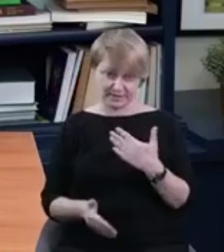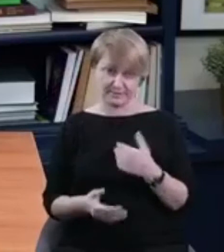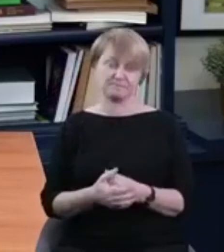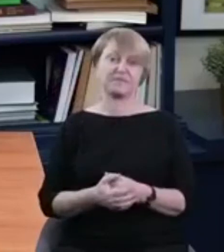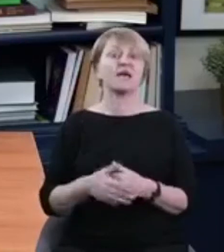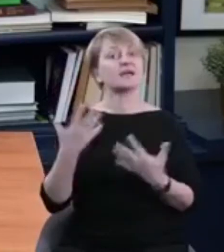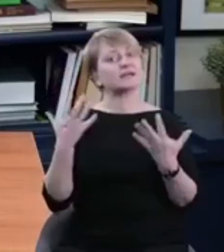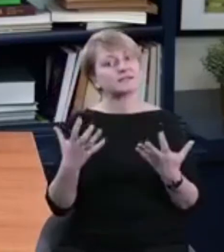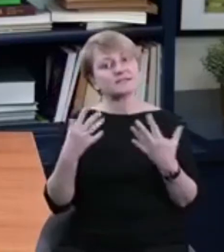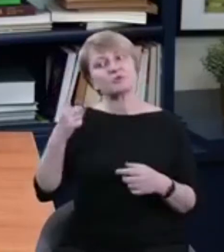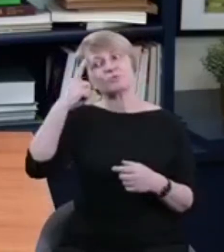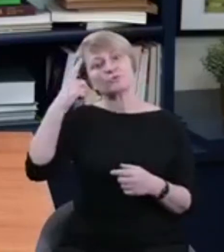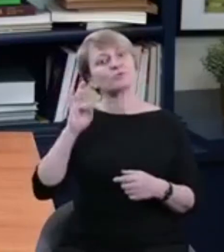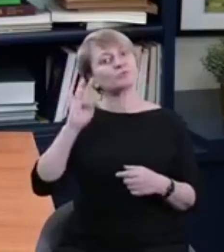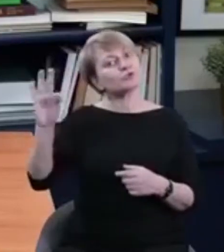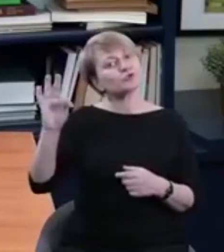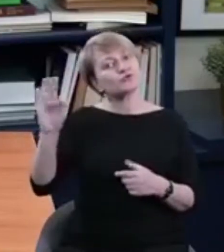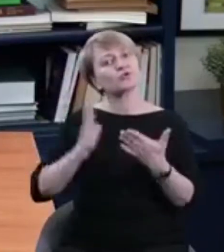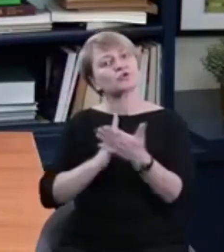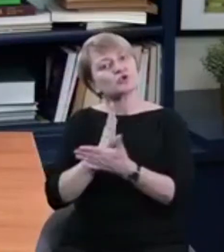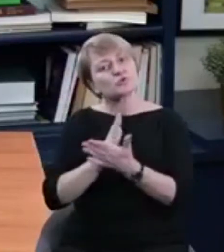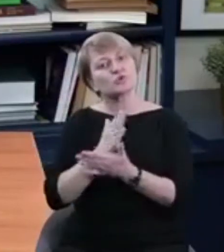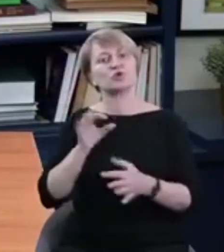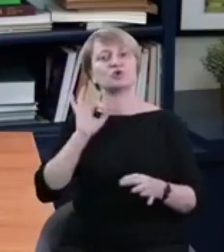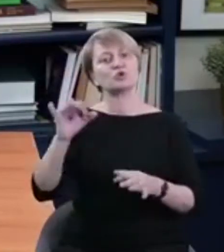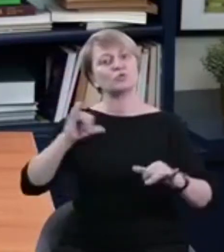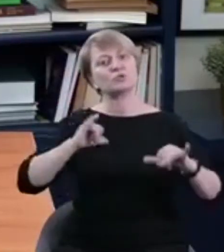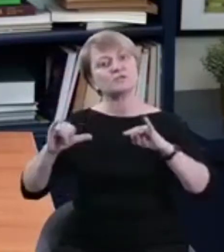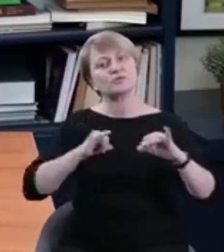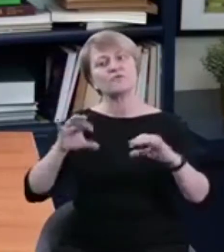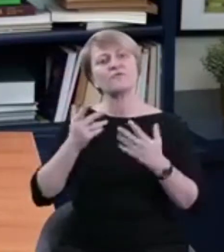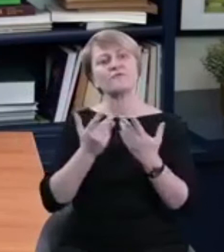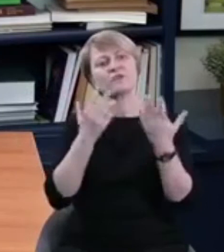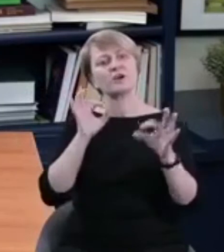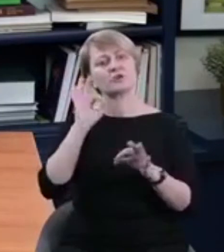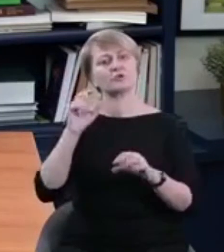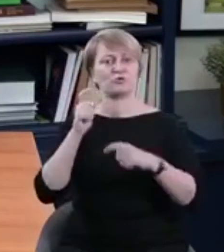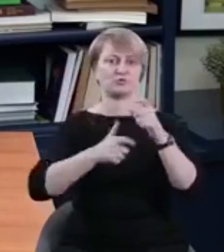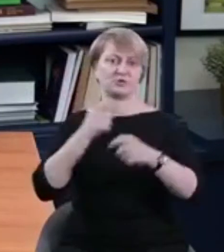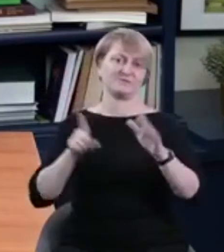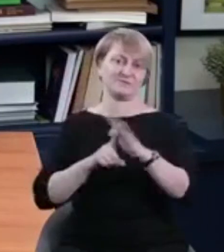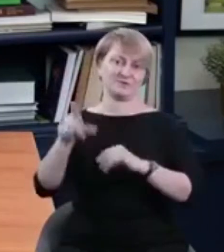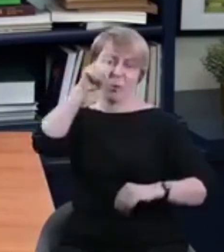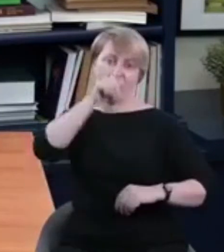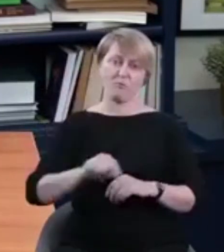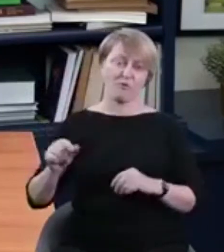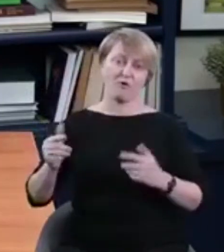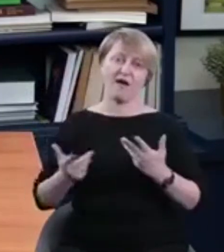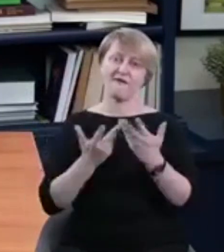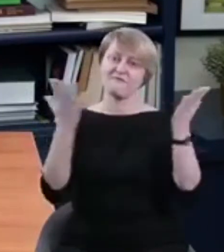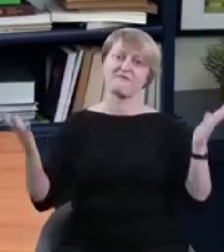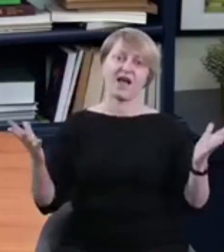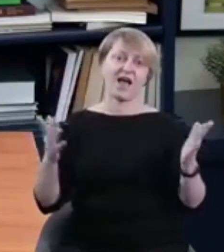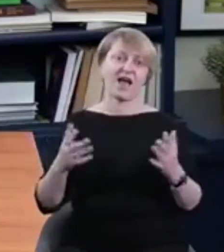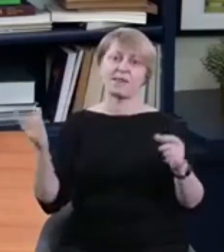świetnym zarządcom jak wiele dobrego zrobił dla opon ale nie tylko dla polaków swoją działalnością dotknął kilku krajów co najmniej z